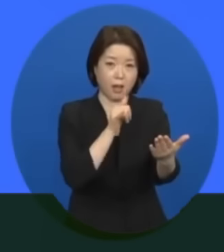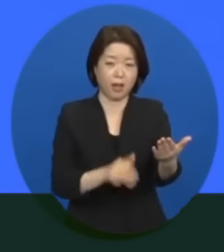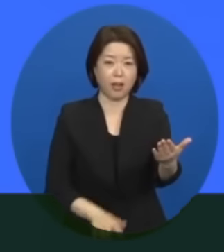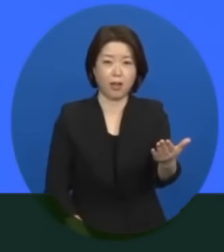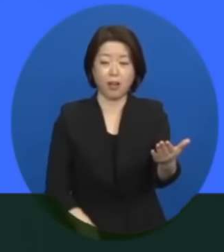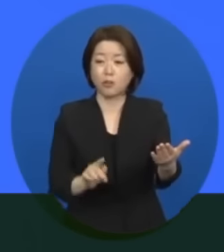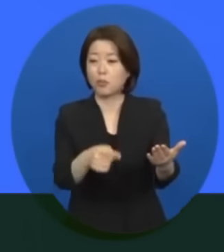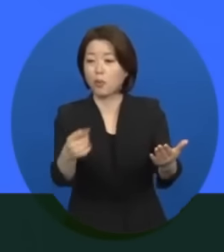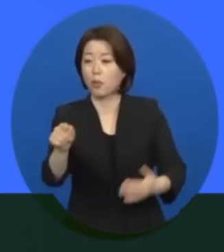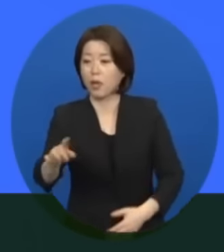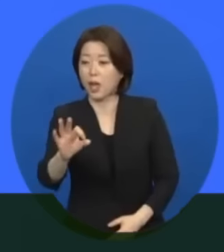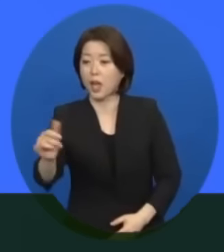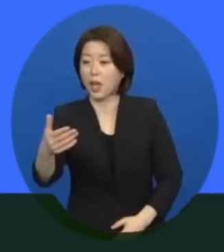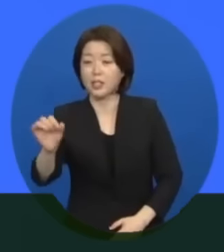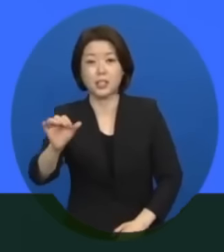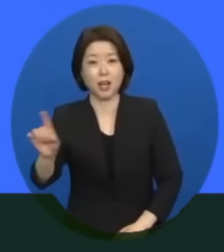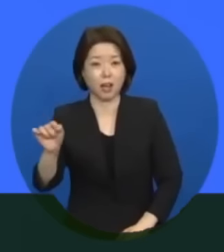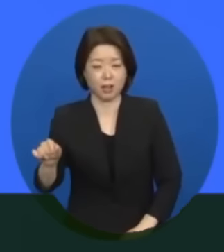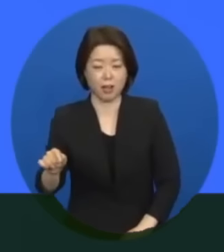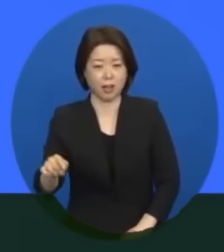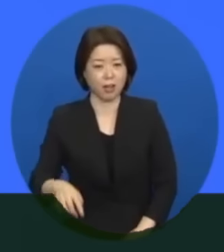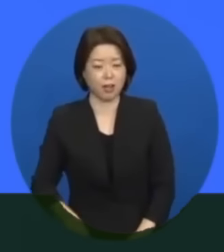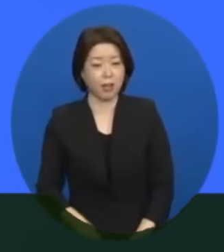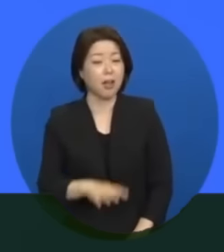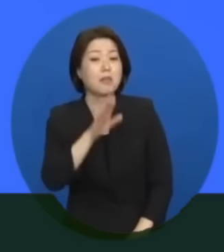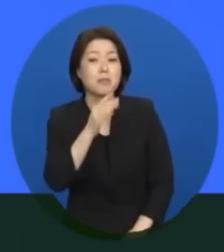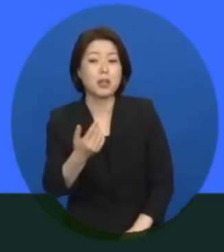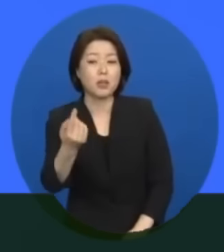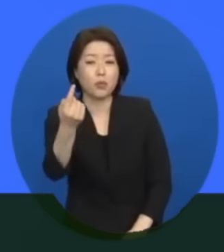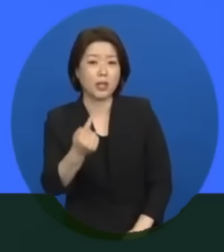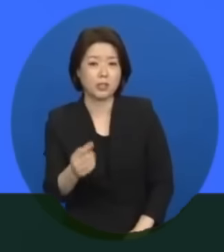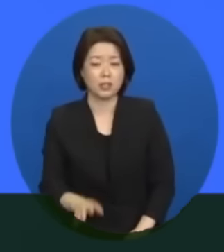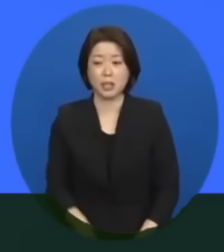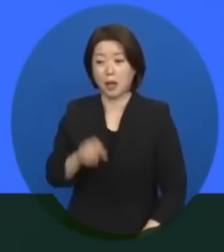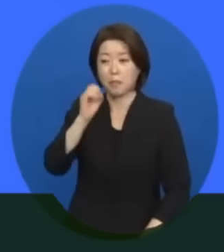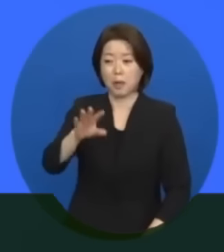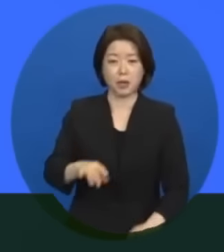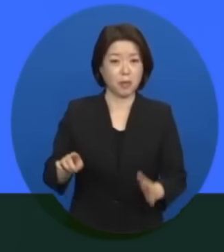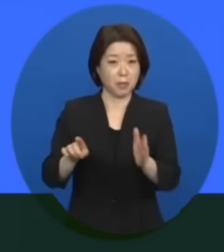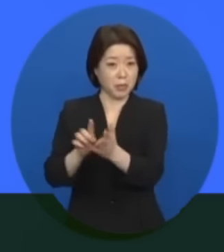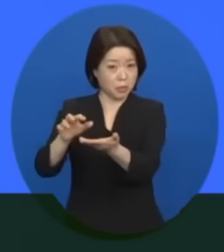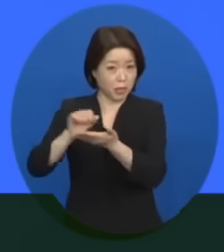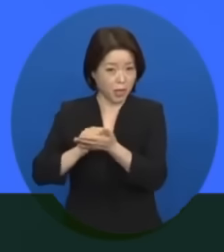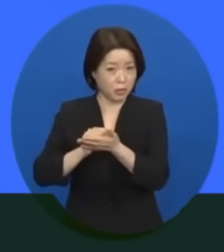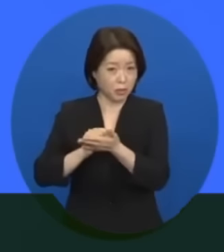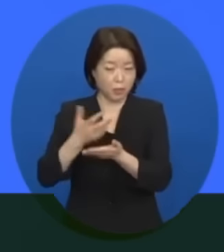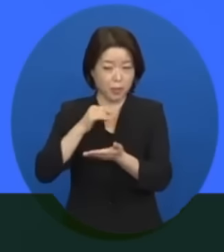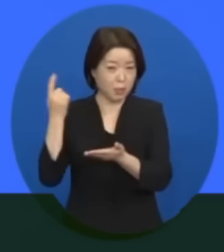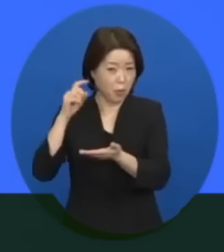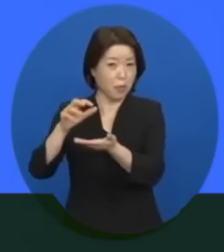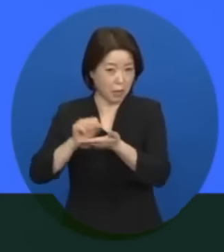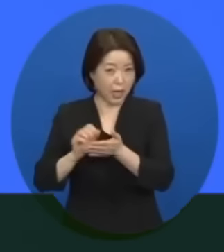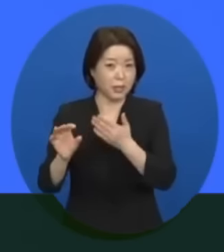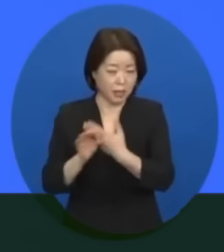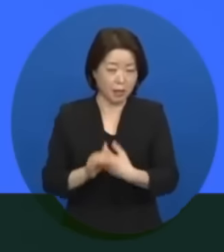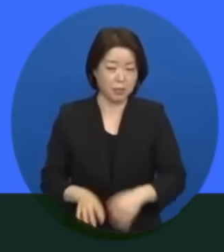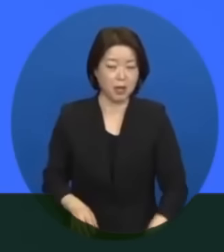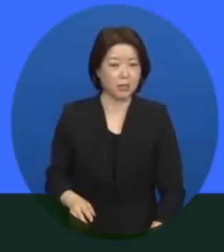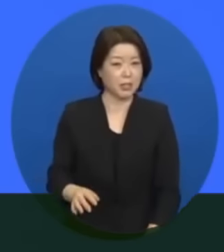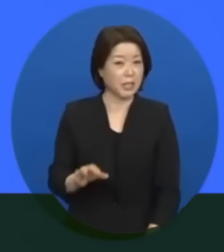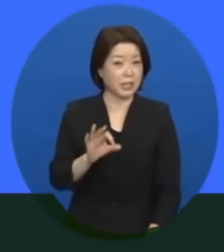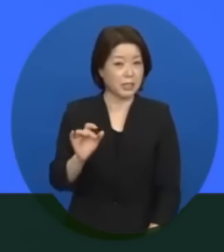에아가 빌립이 왔을 때 그가 믿음을 받아 믿음을 발휘해서 그 복음을 받아들였다면 그도 그